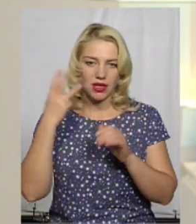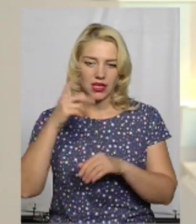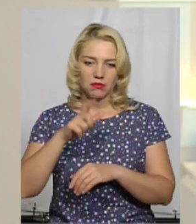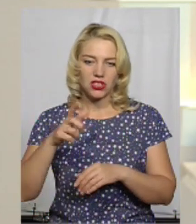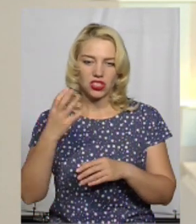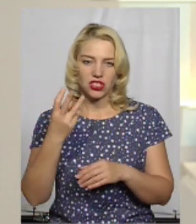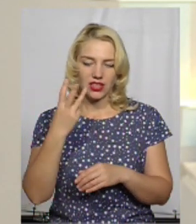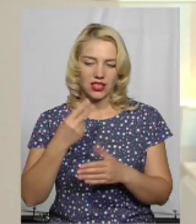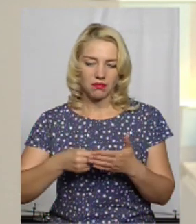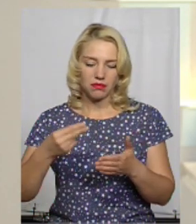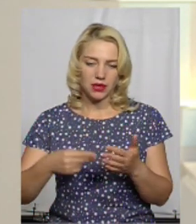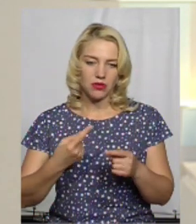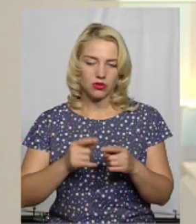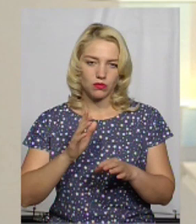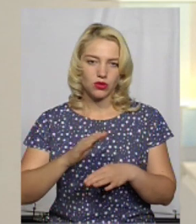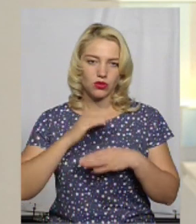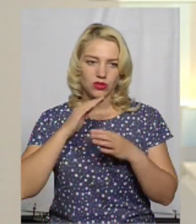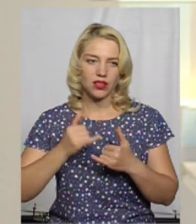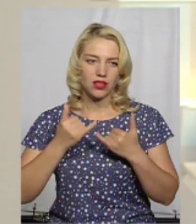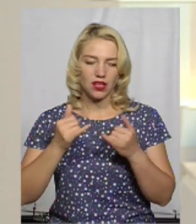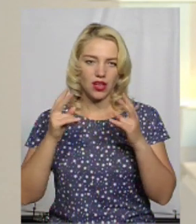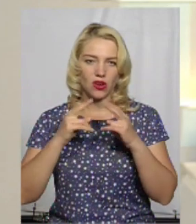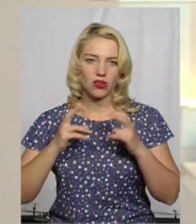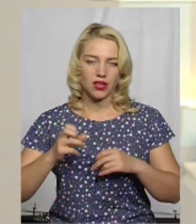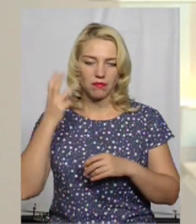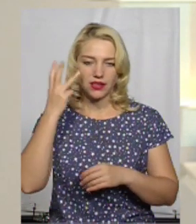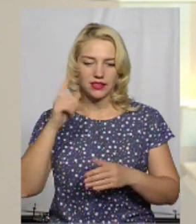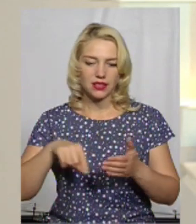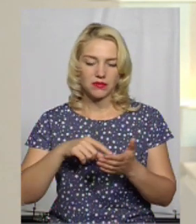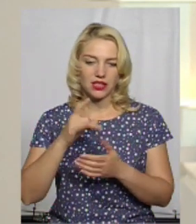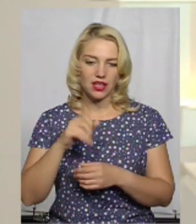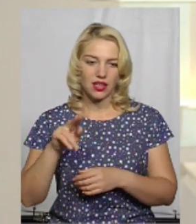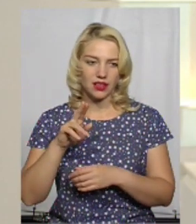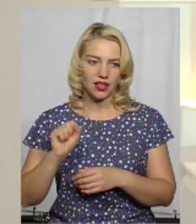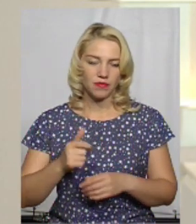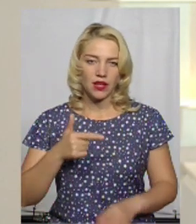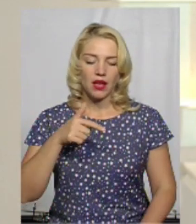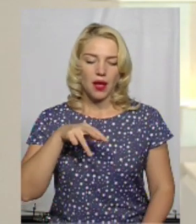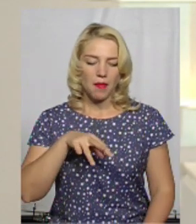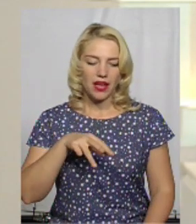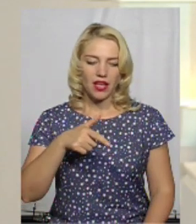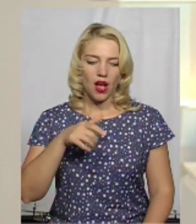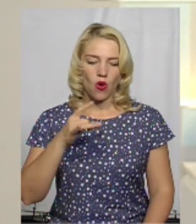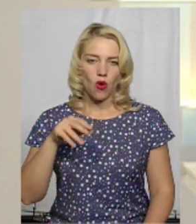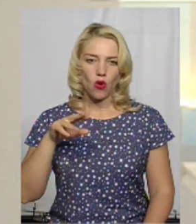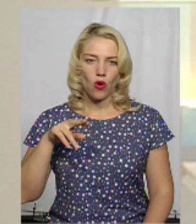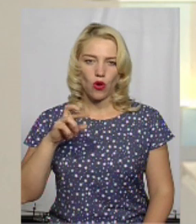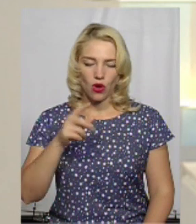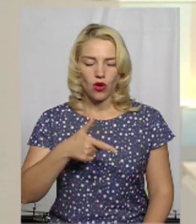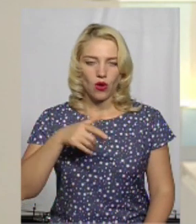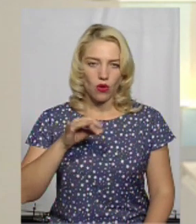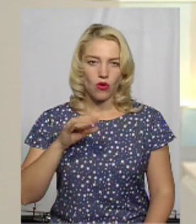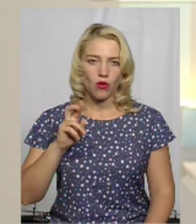буде достатньо для її розгляду Хмельницькою міською радою. Марія Горобець, авторка петиції,